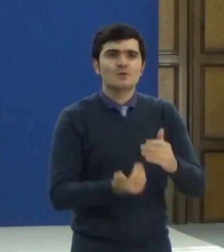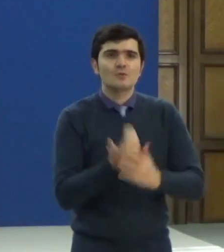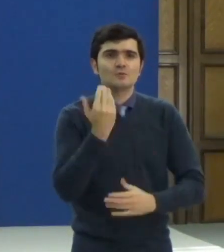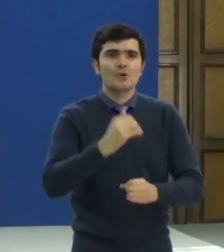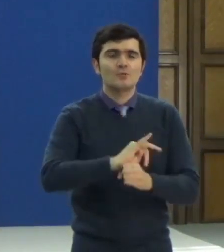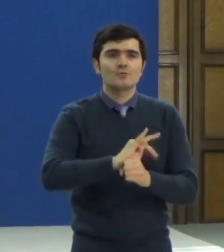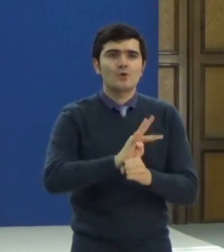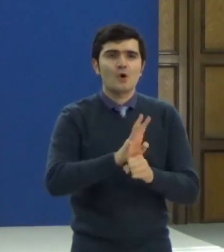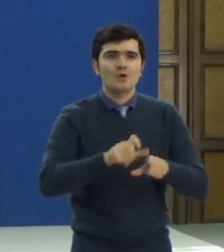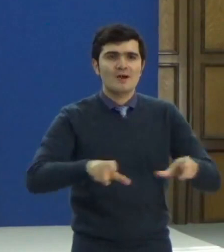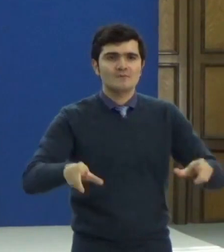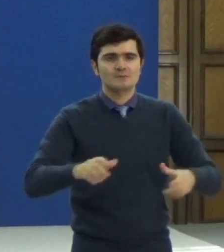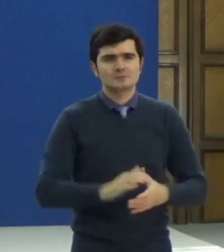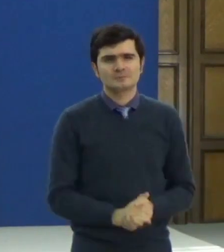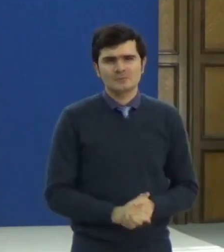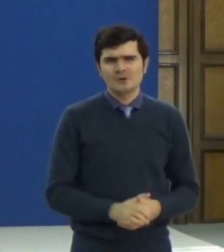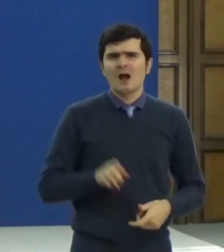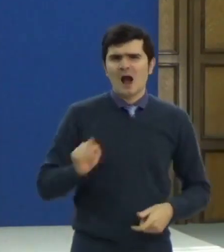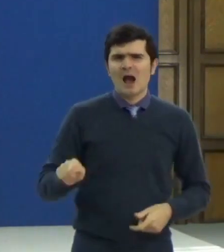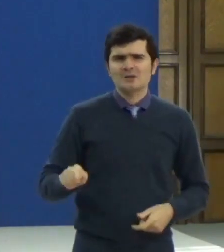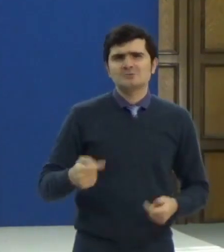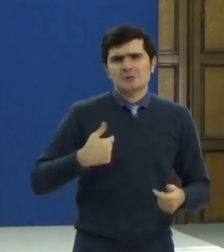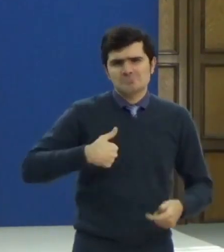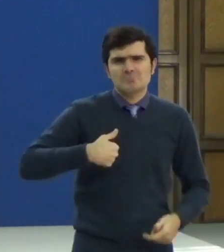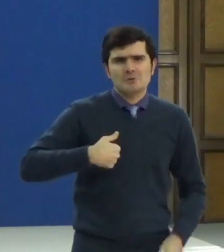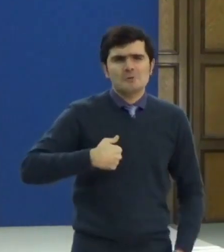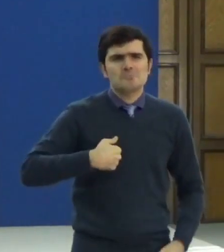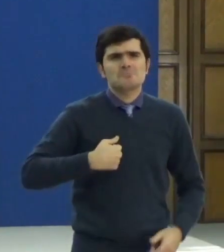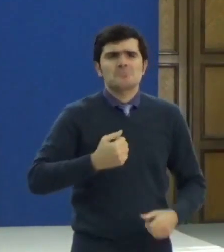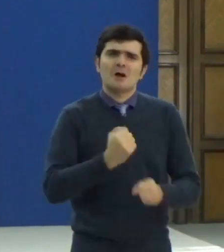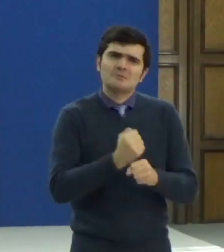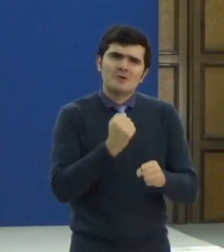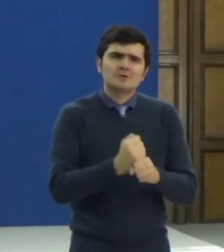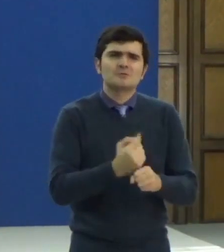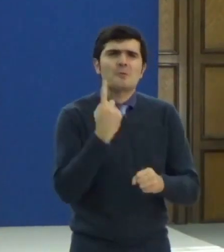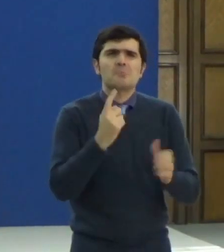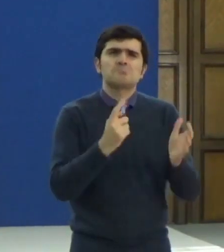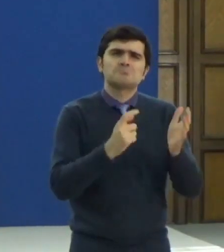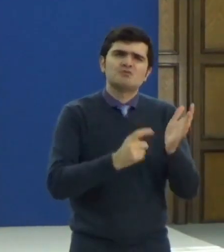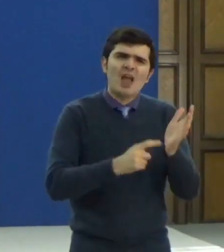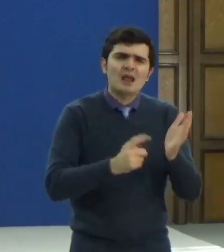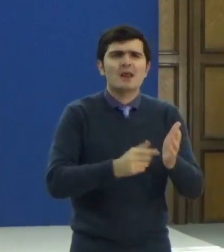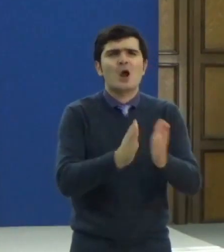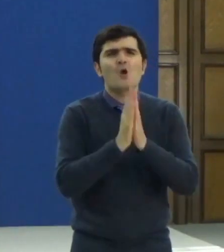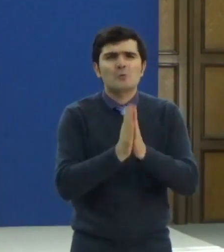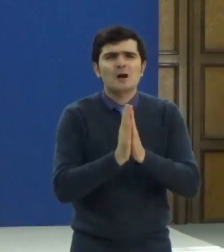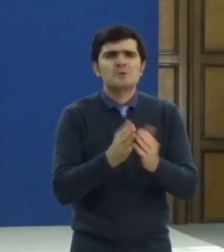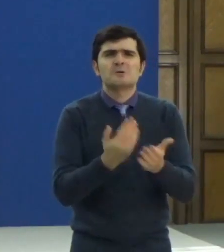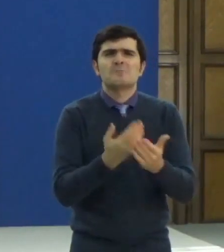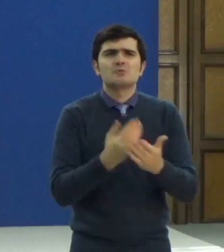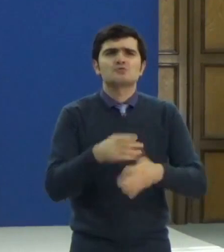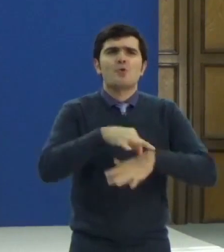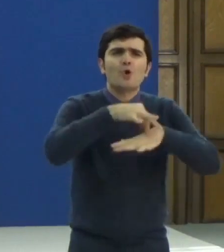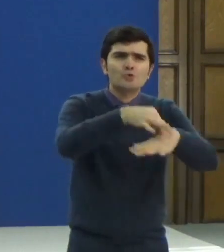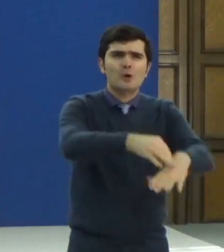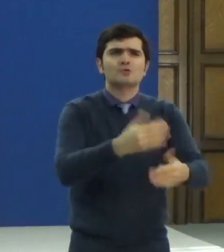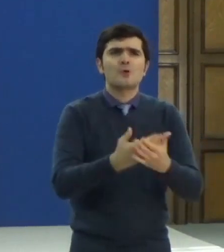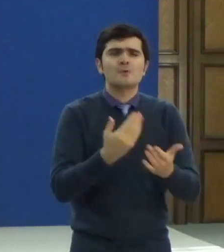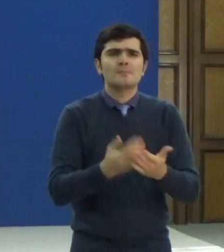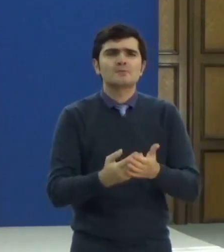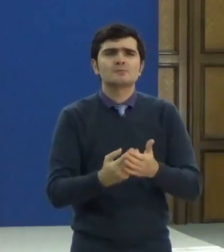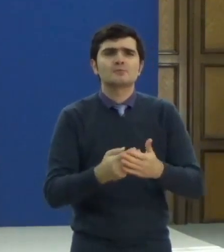coronavirus. Aici aș face un apel la managerii, organizatorii, conducătorii acestor